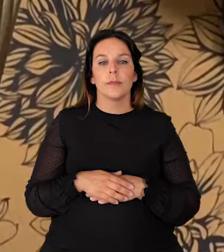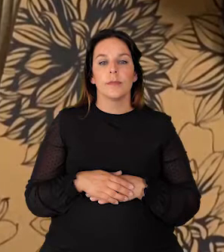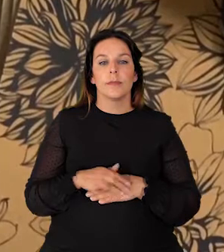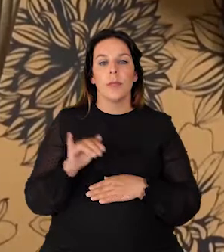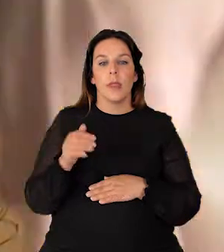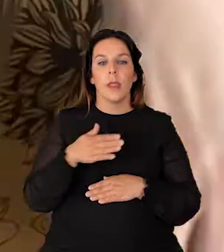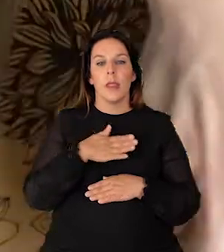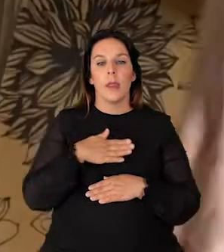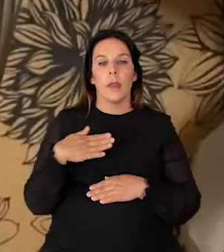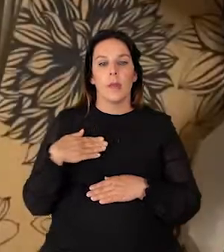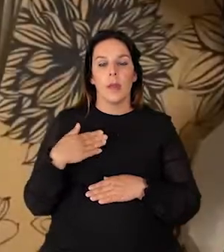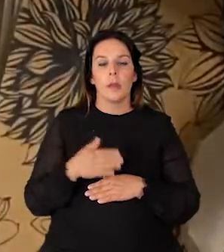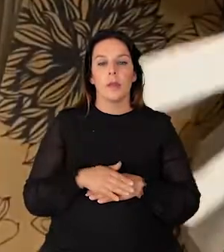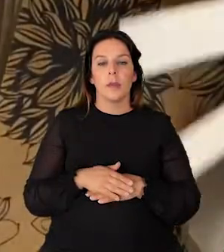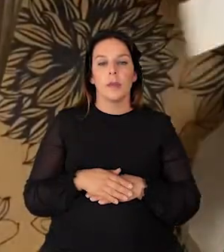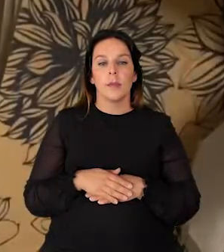I mamy teraz